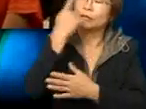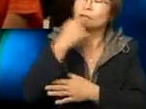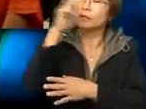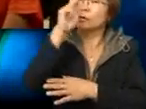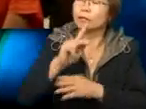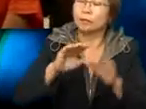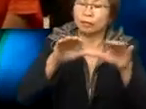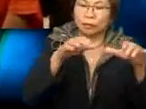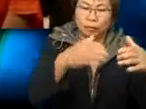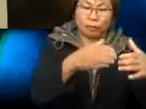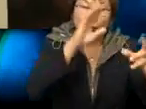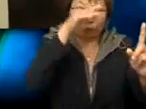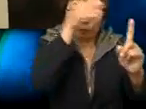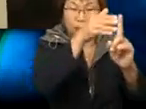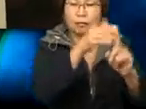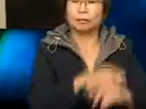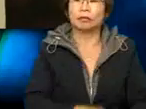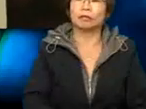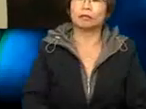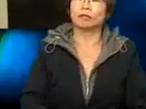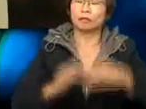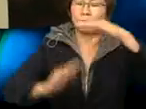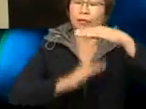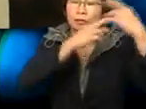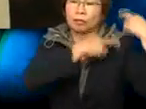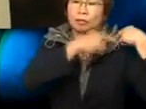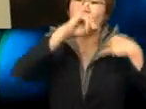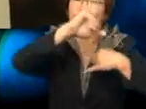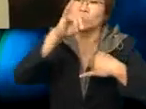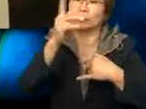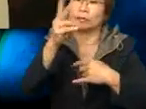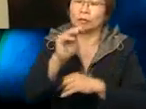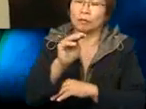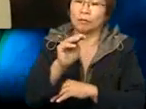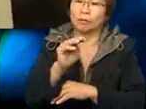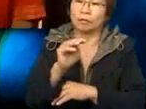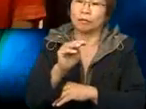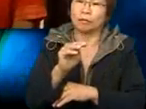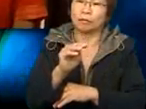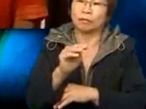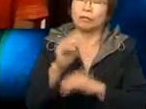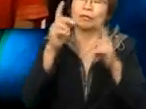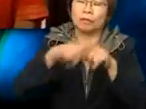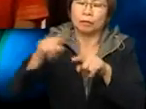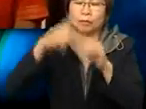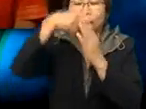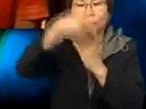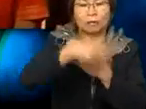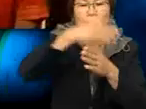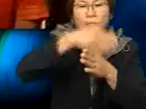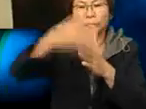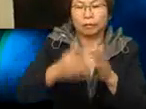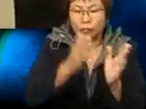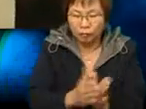golongan sasarannya, Kak Ati? Di bawah tanggungjawab Jabatan Kebajikan Masyarakat, pelbagai program telah